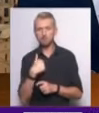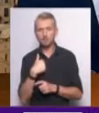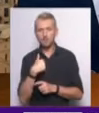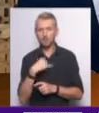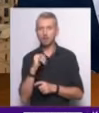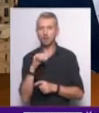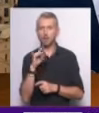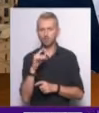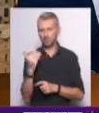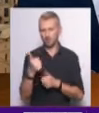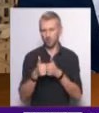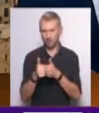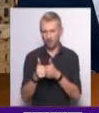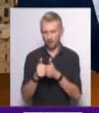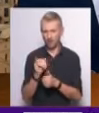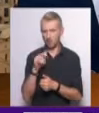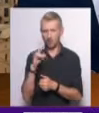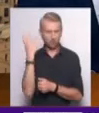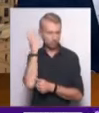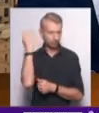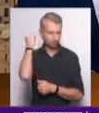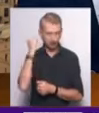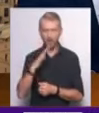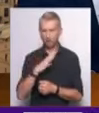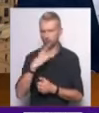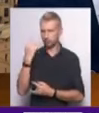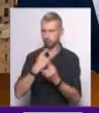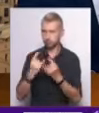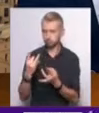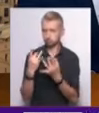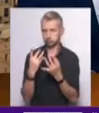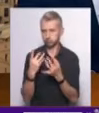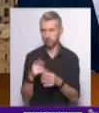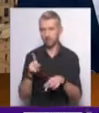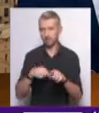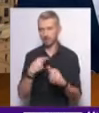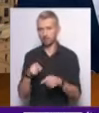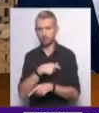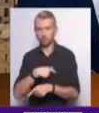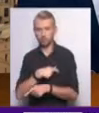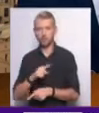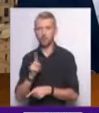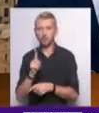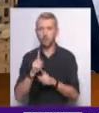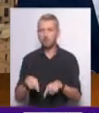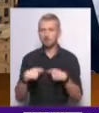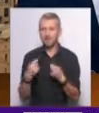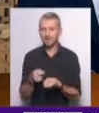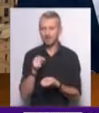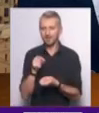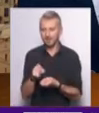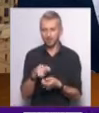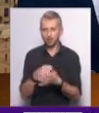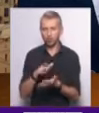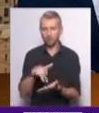Ігор Мірошниченко, ваш колега, і так само деякі депутати іншої Київської міської ради, що для того, щоб передати їх в процесі до